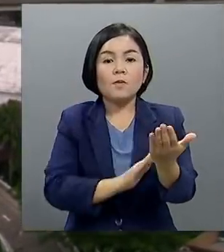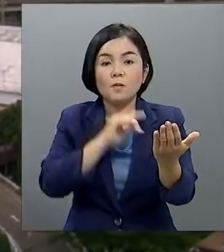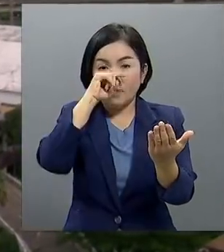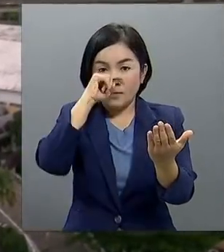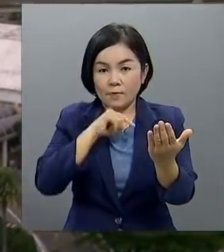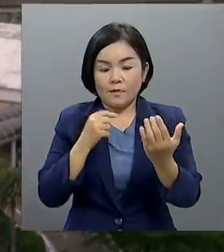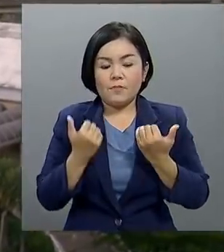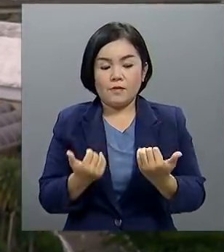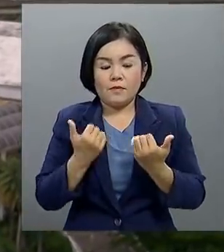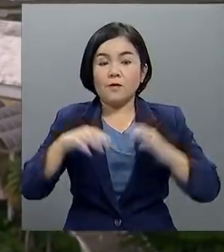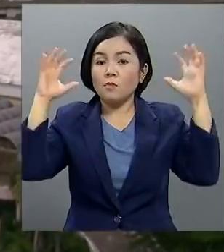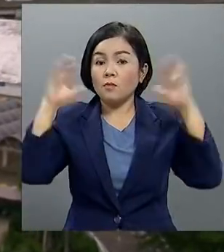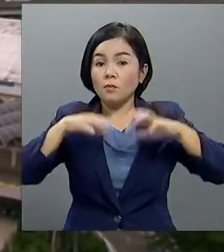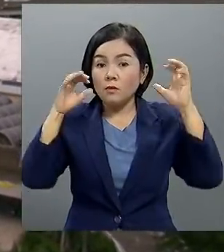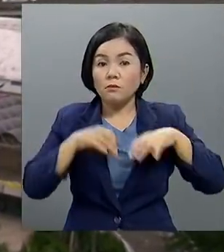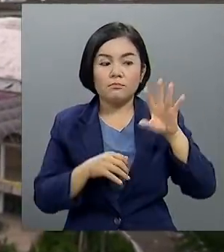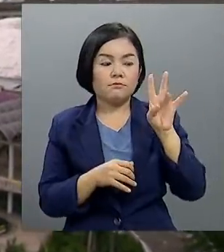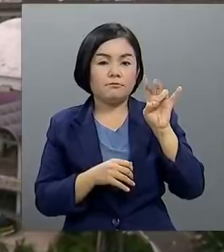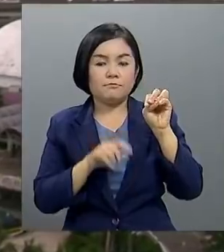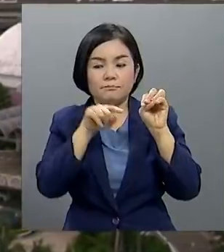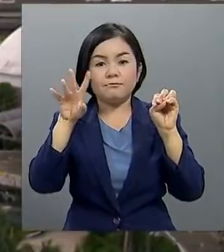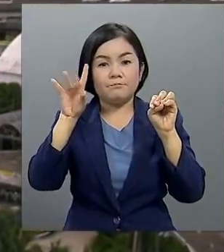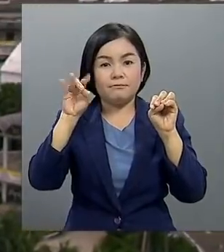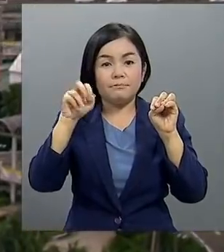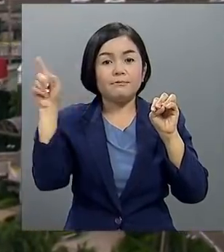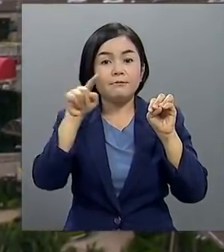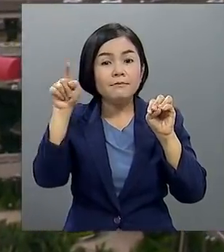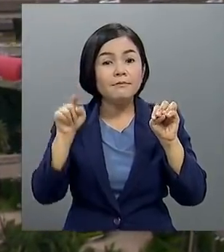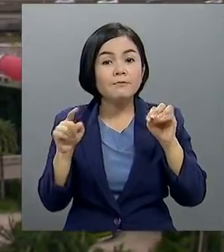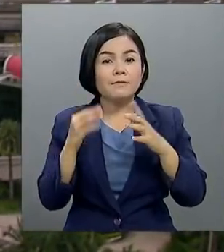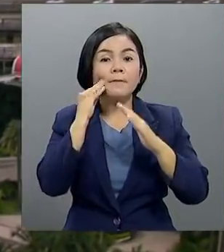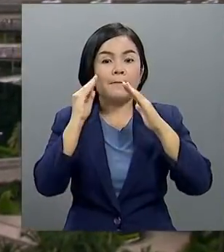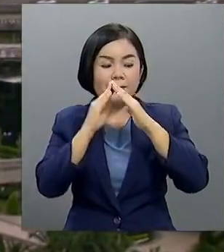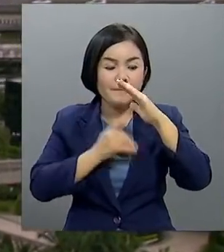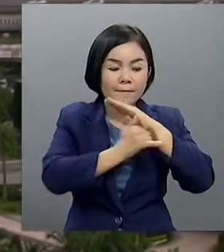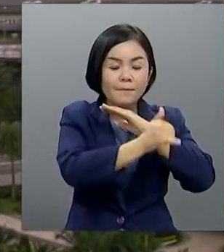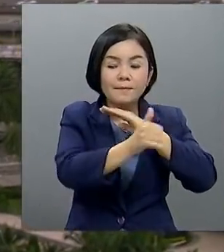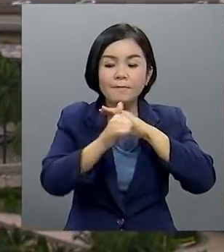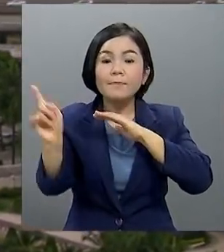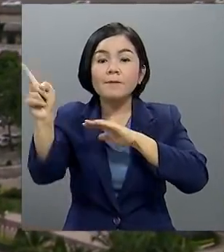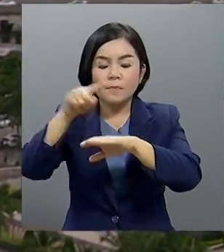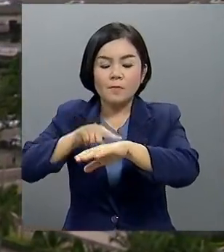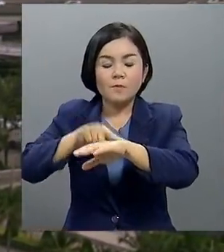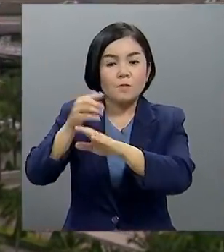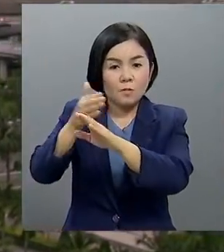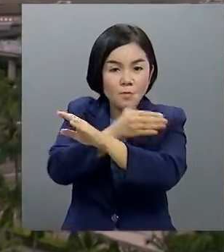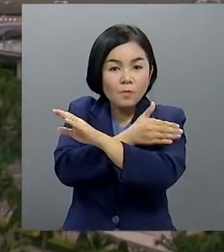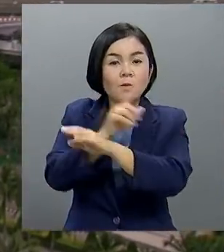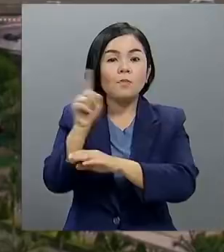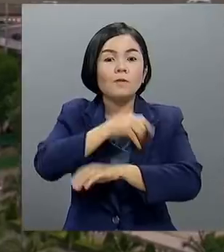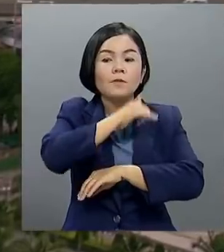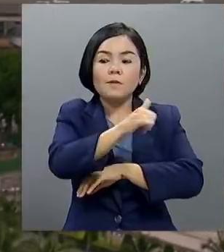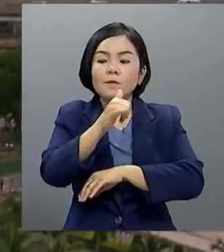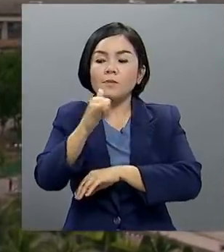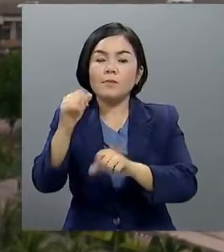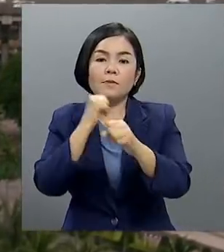ก 70-80% วันนี้เดินทางกันยังไงเริ่มต้นสัปดาห์ก็เผื่อเวลากันสักนิดหนึ่งนะครับใครจะเดินทางในไปทำงานในหัวเมืองใ